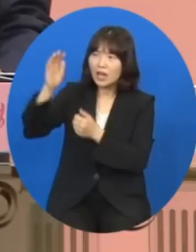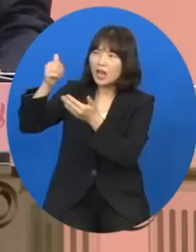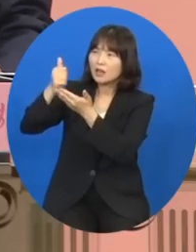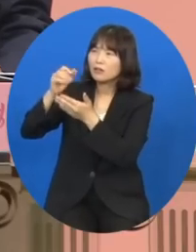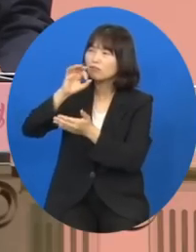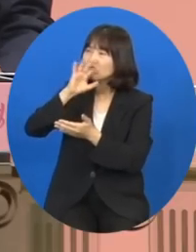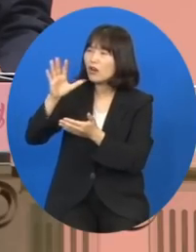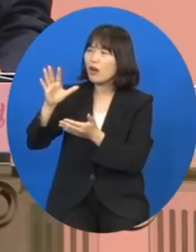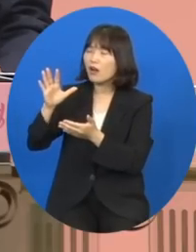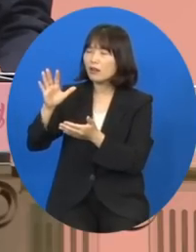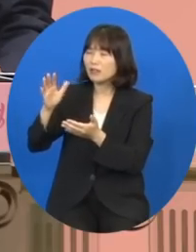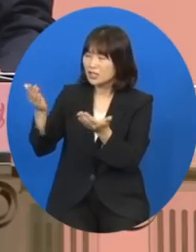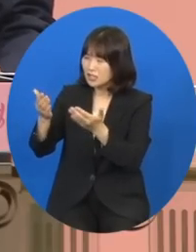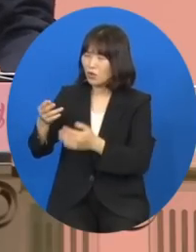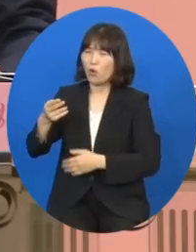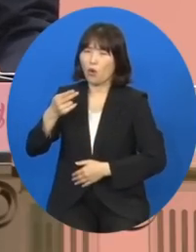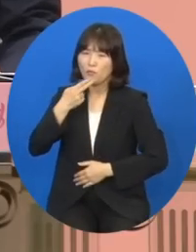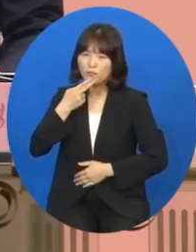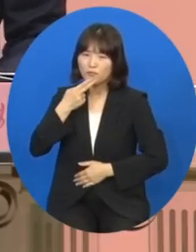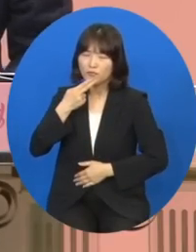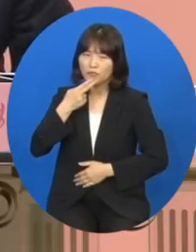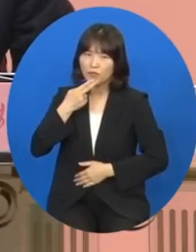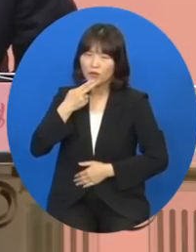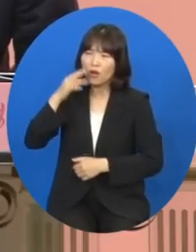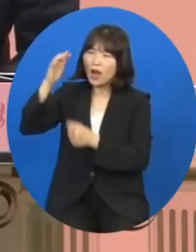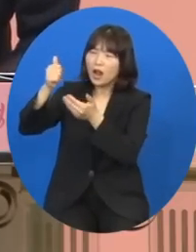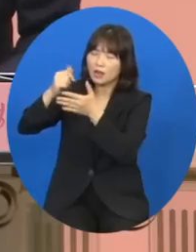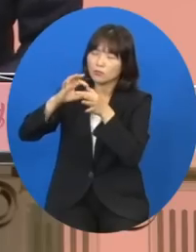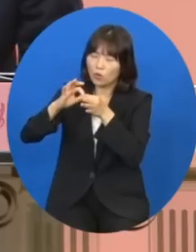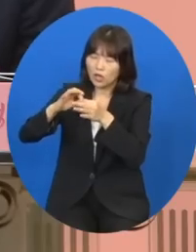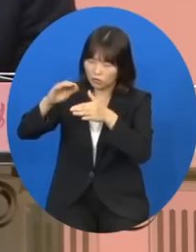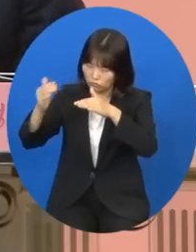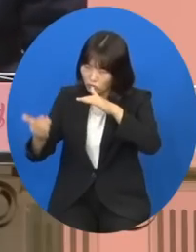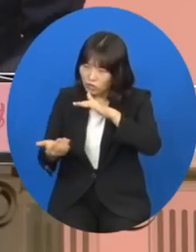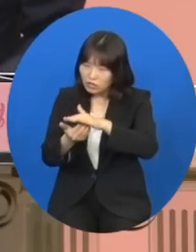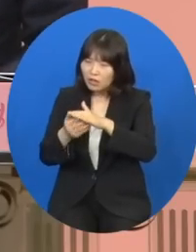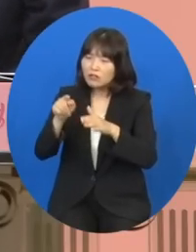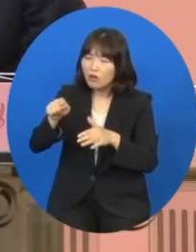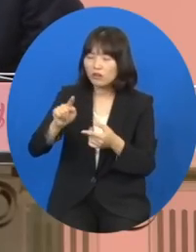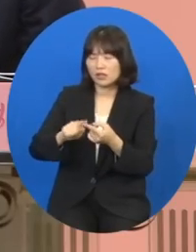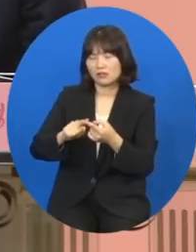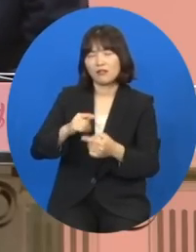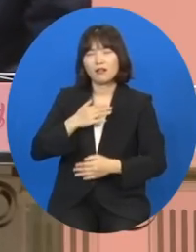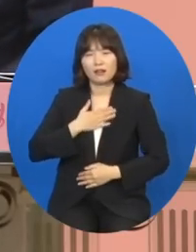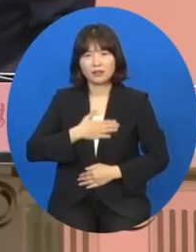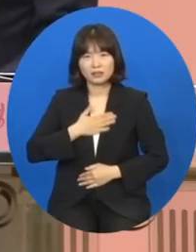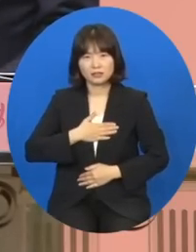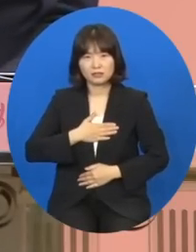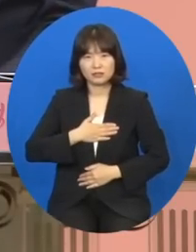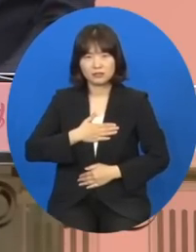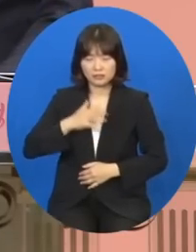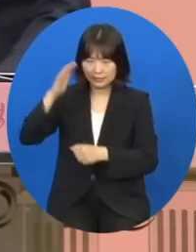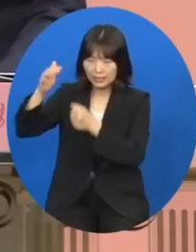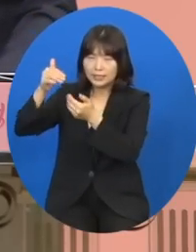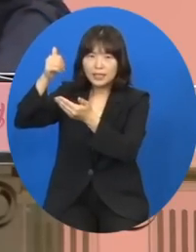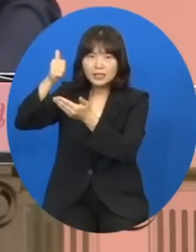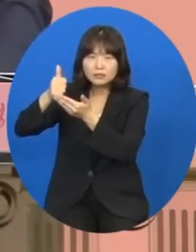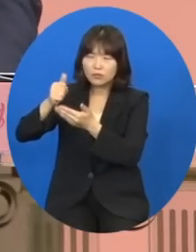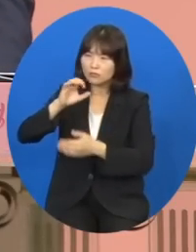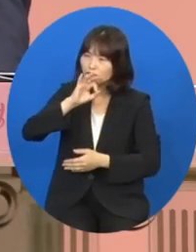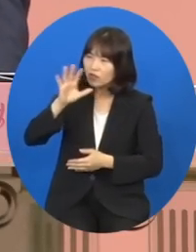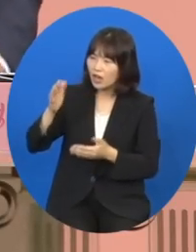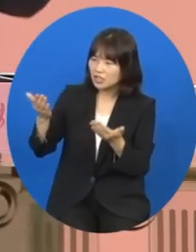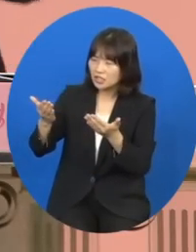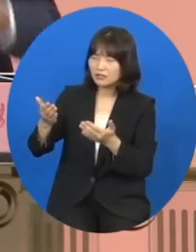통해서 일어났다는 것을 알았습니다 음악 쌩 겟엠 더 쓰고 웹과 하나님께는 불가능한